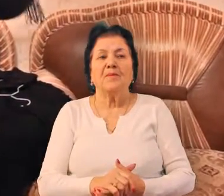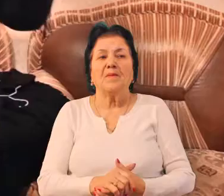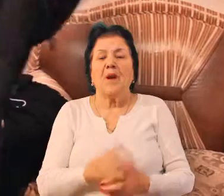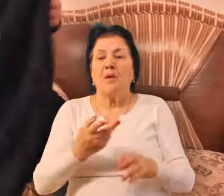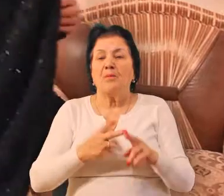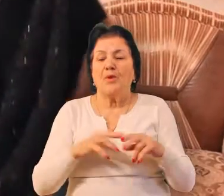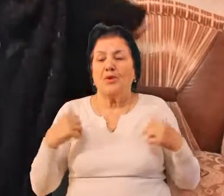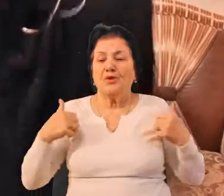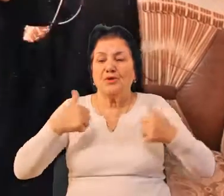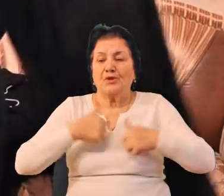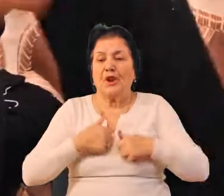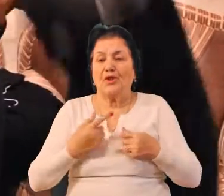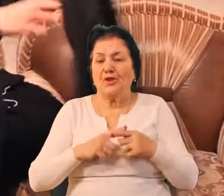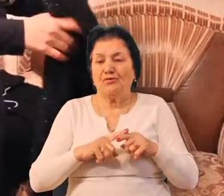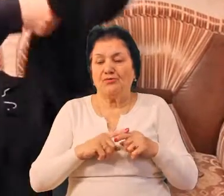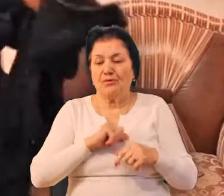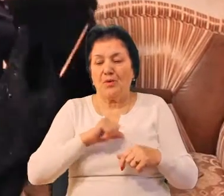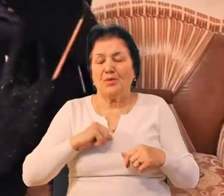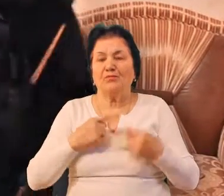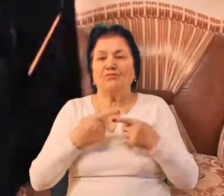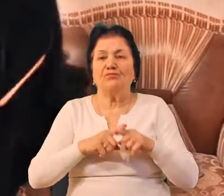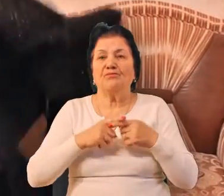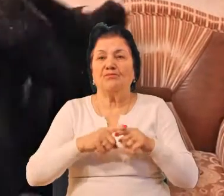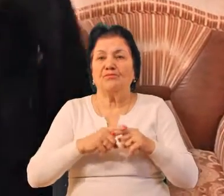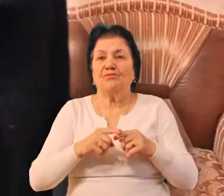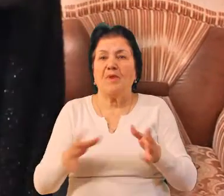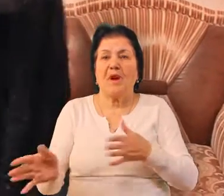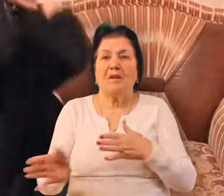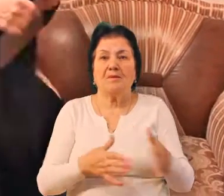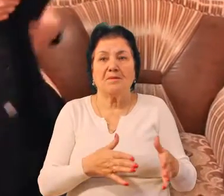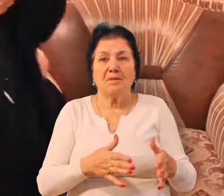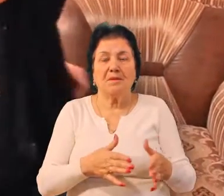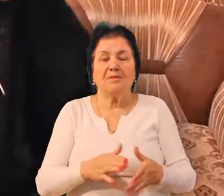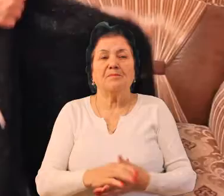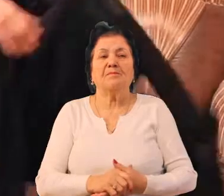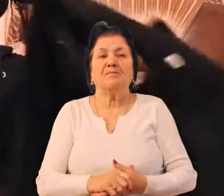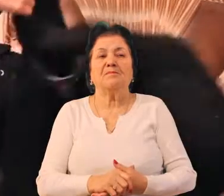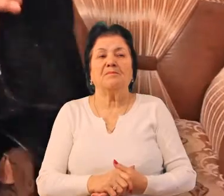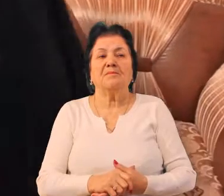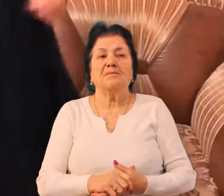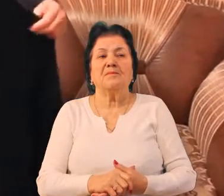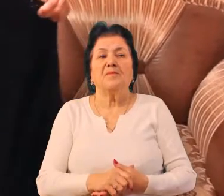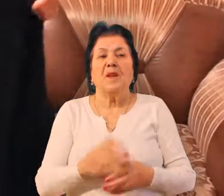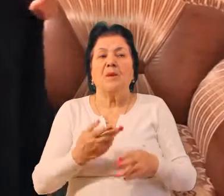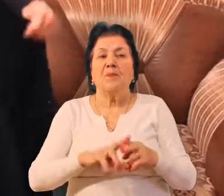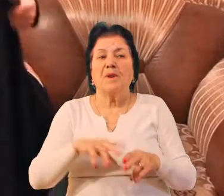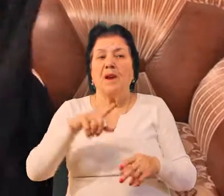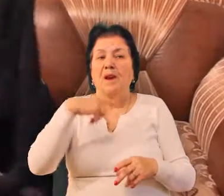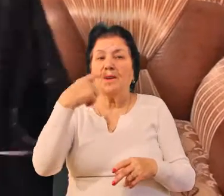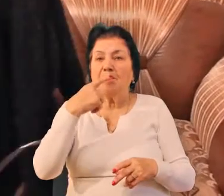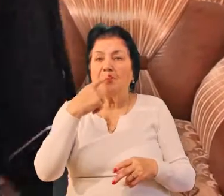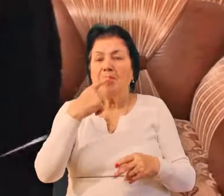Bu jaketdir, özüm üçün hazırlayıram bunu. Bunu deməli, reqlamla toxumuşam.